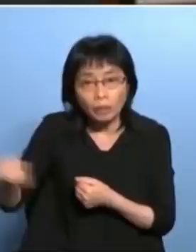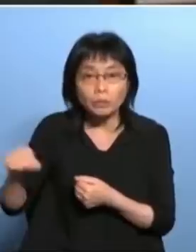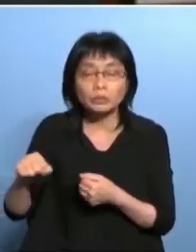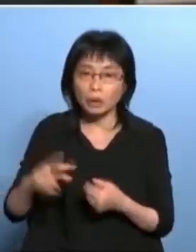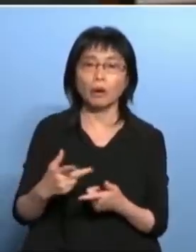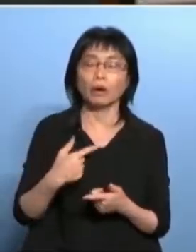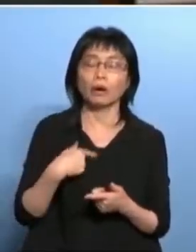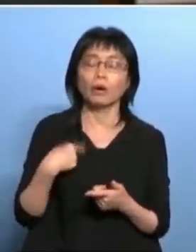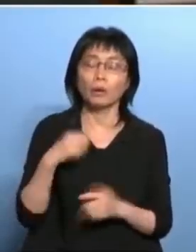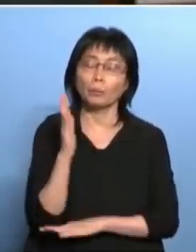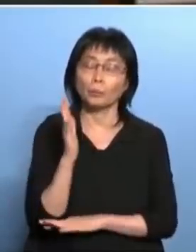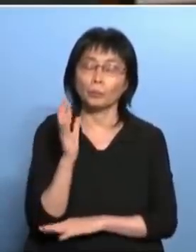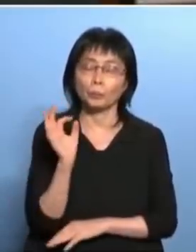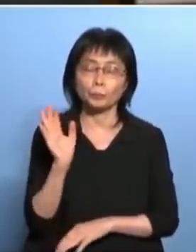谓的